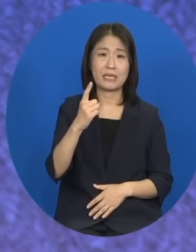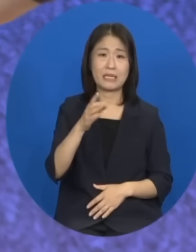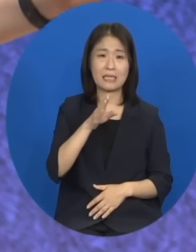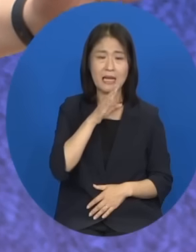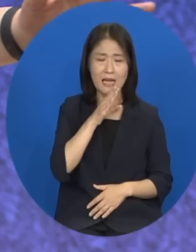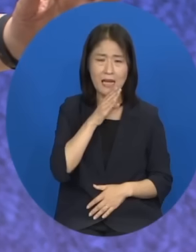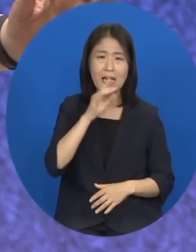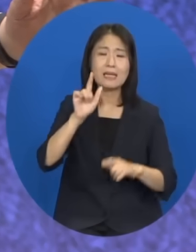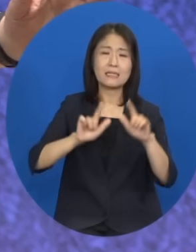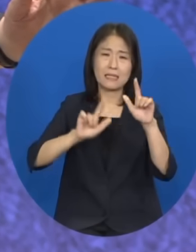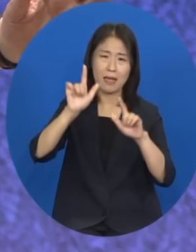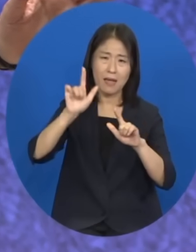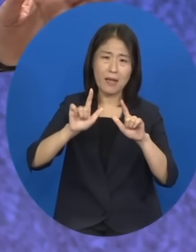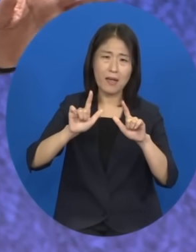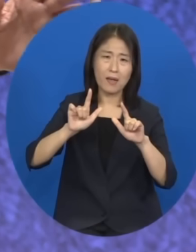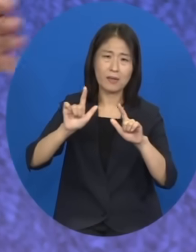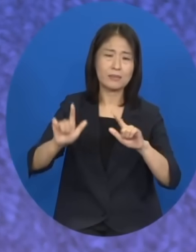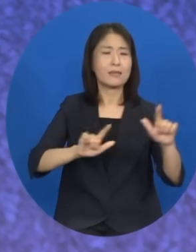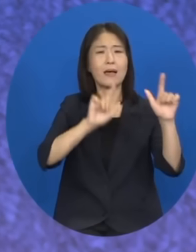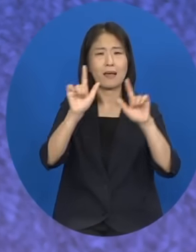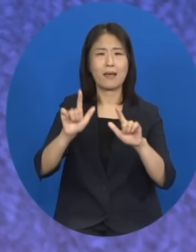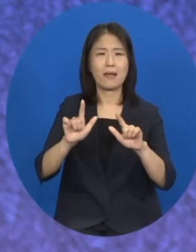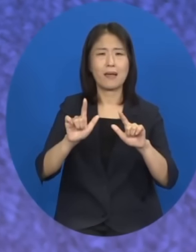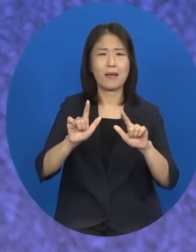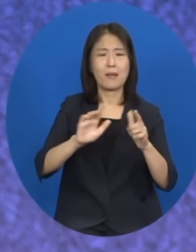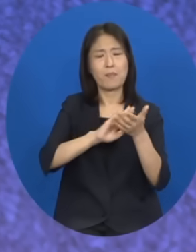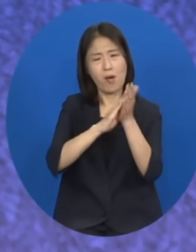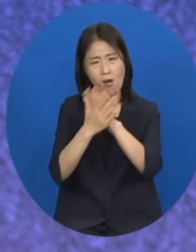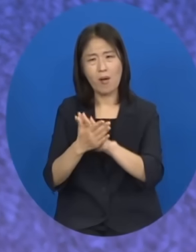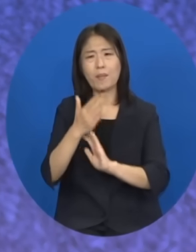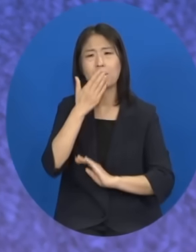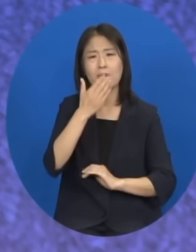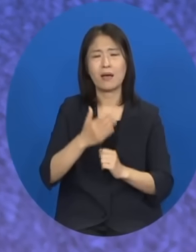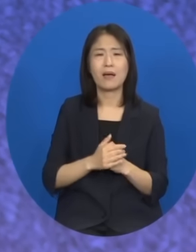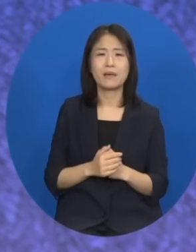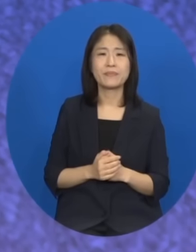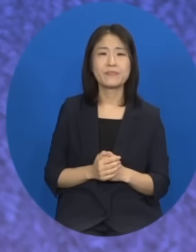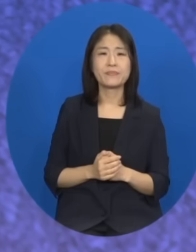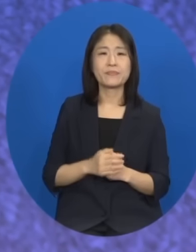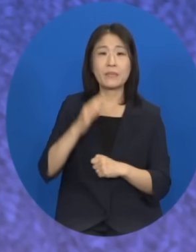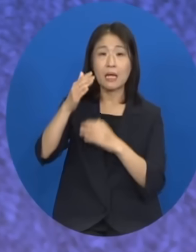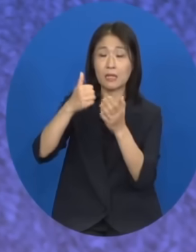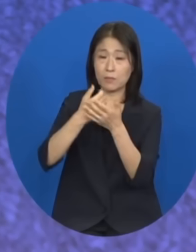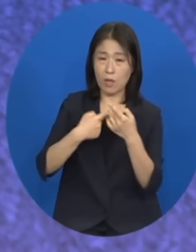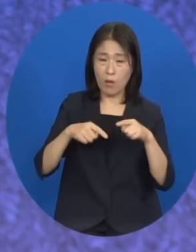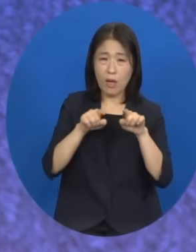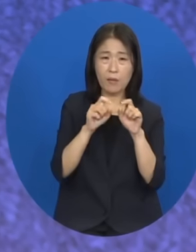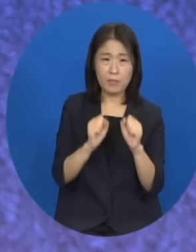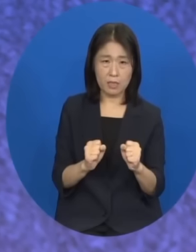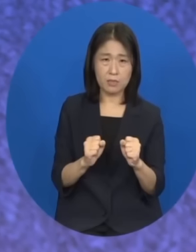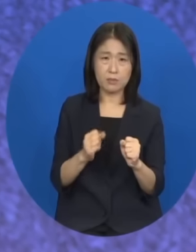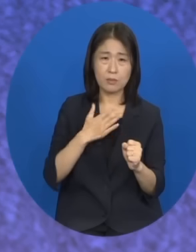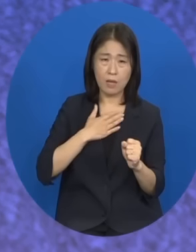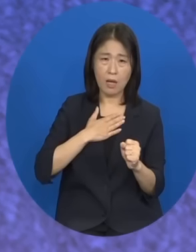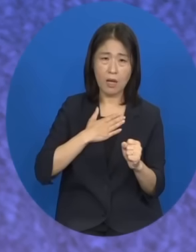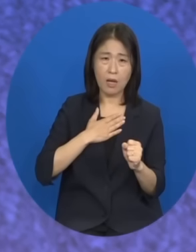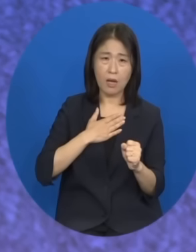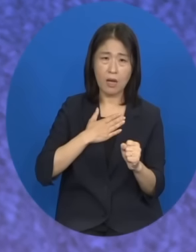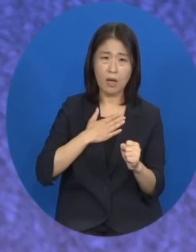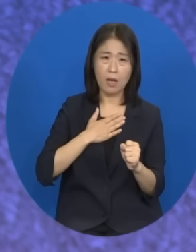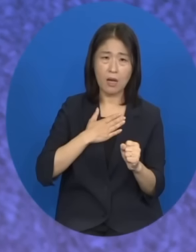다 바뀌기 시작했어요. 주님이 나와 함께 계시고 하나님이 나를 그렇게 받아주시는 것을 정말